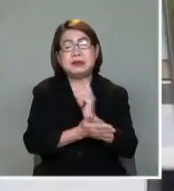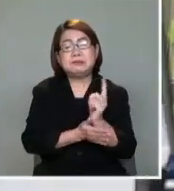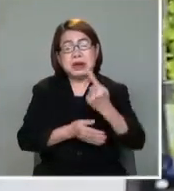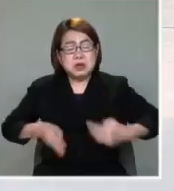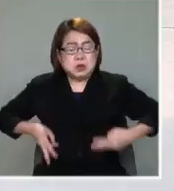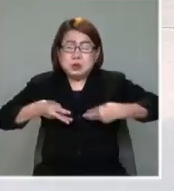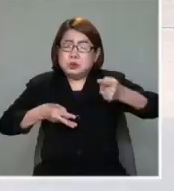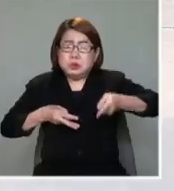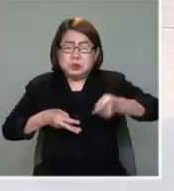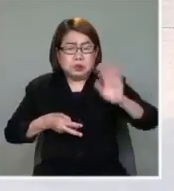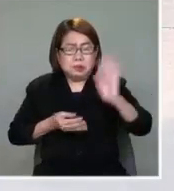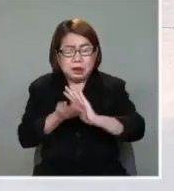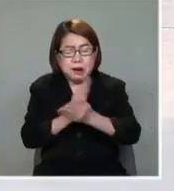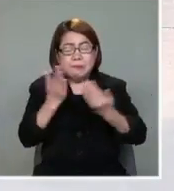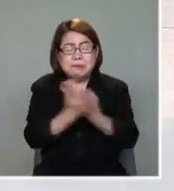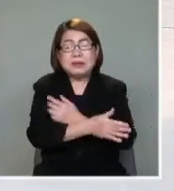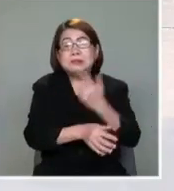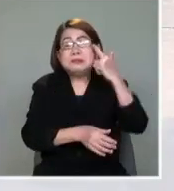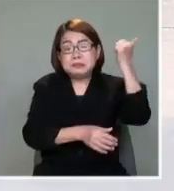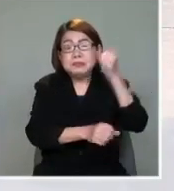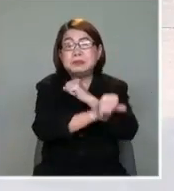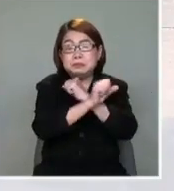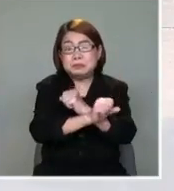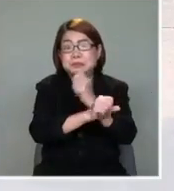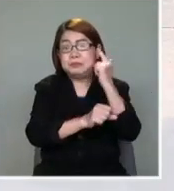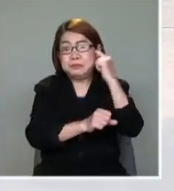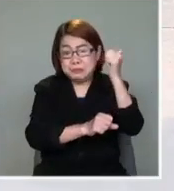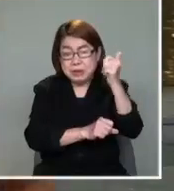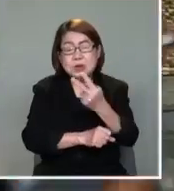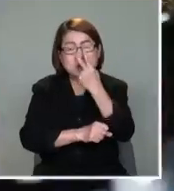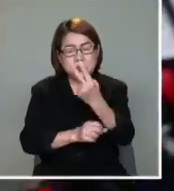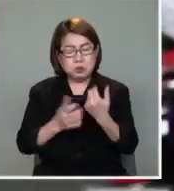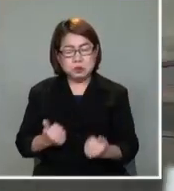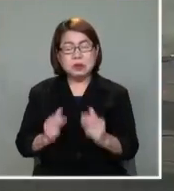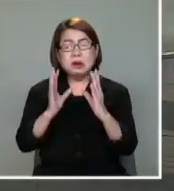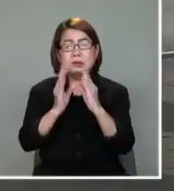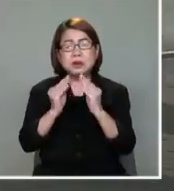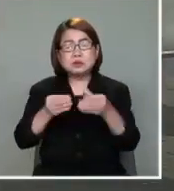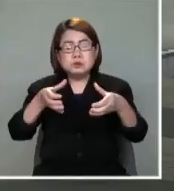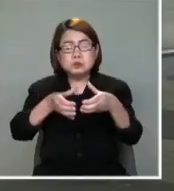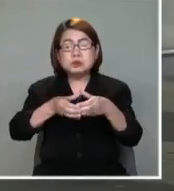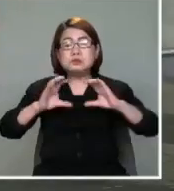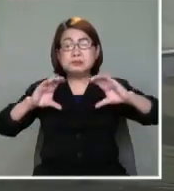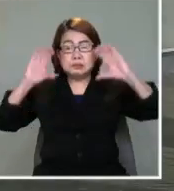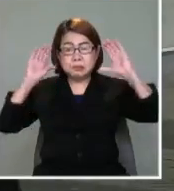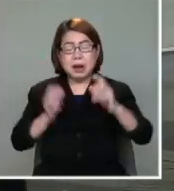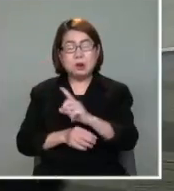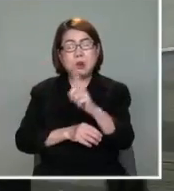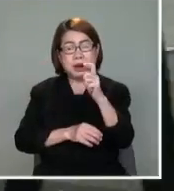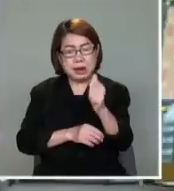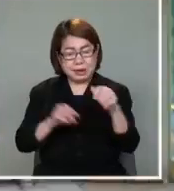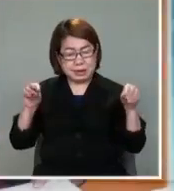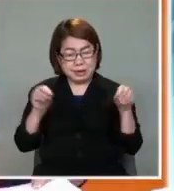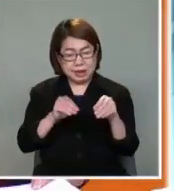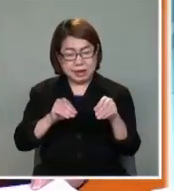ชีวิตปกติแบบใหม่กันไปนะคะในส่วนนี้เดี๋ยวเราต้องจับตาไปที่การประชุมคณะรัฐมนตรีวันอังคารที่จะถึงนี้นะคะคุณผู้ช